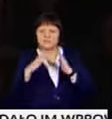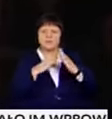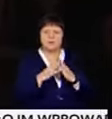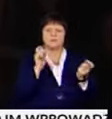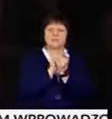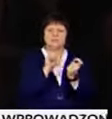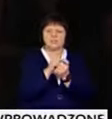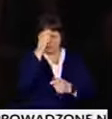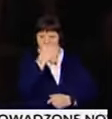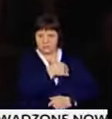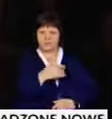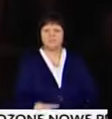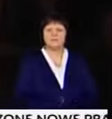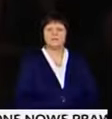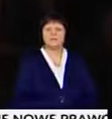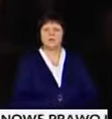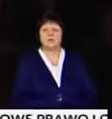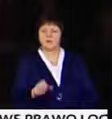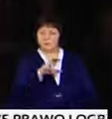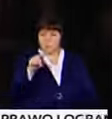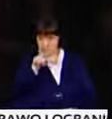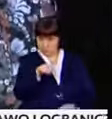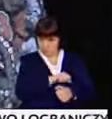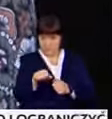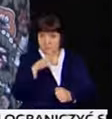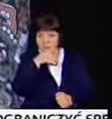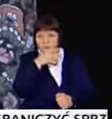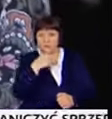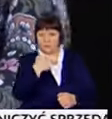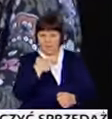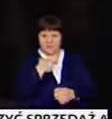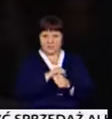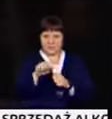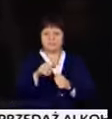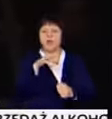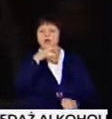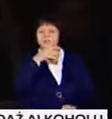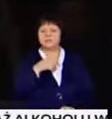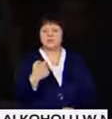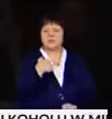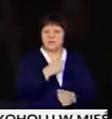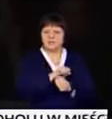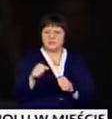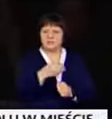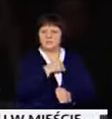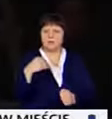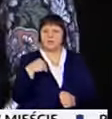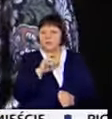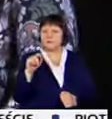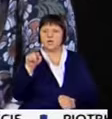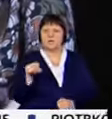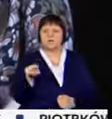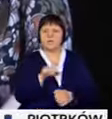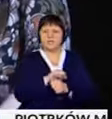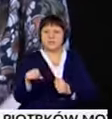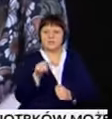szkołą. Czy ona jest Żydówką? Czy ja jestem Żydówką? Czy ja jestem Polką? Czy ona